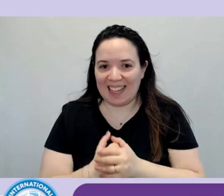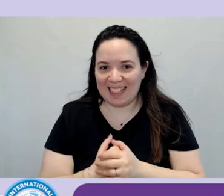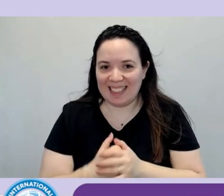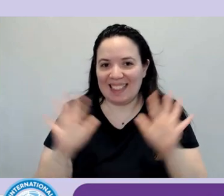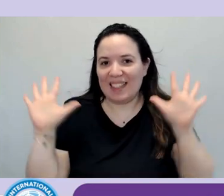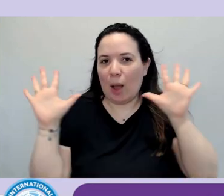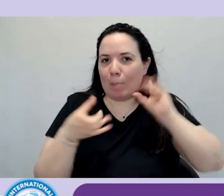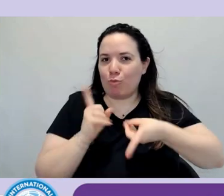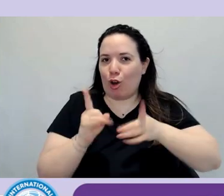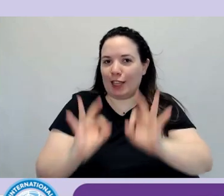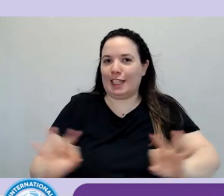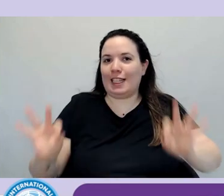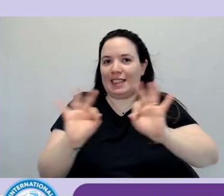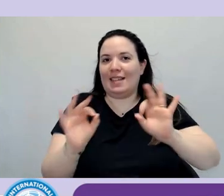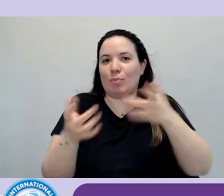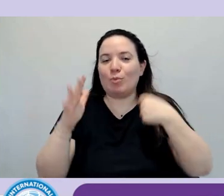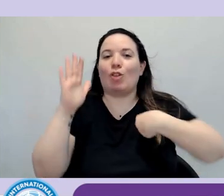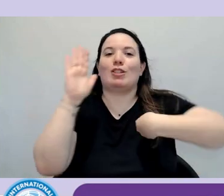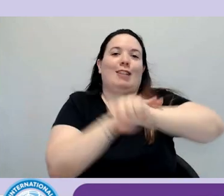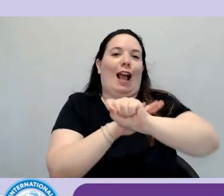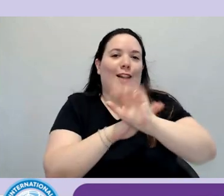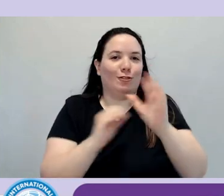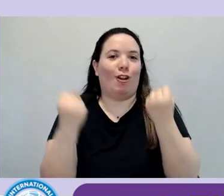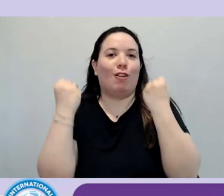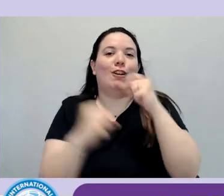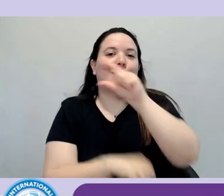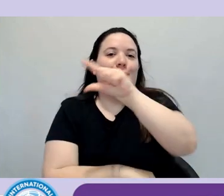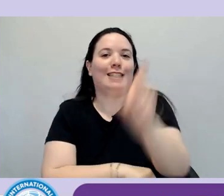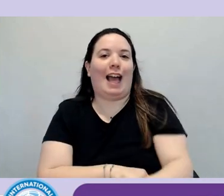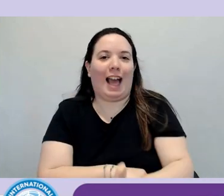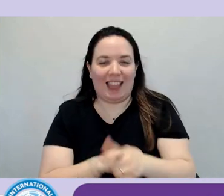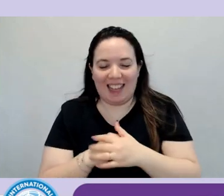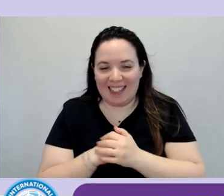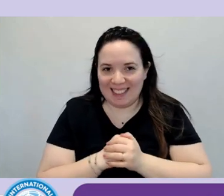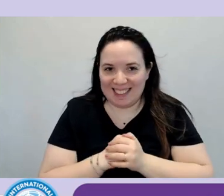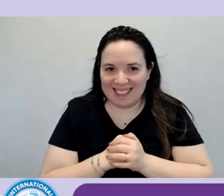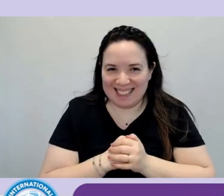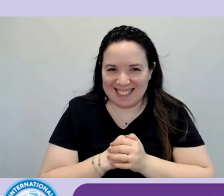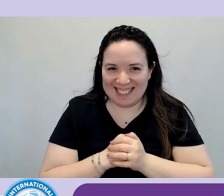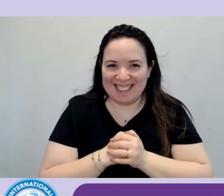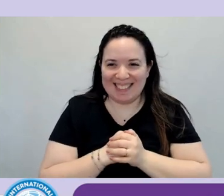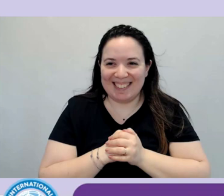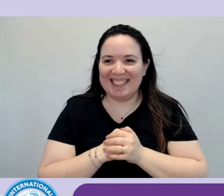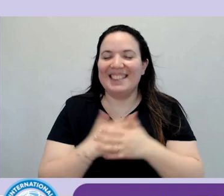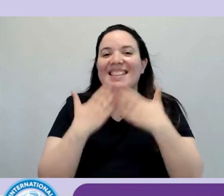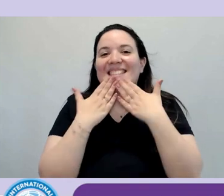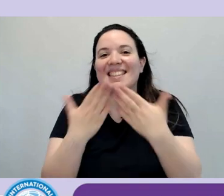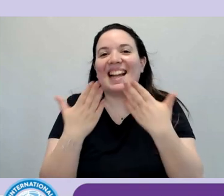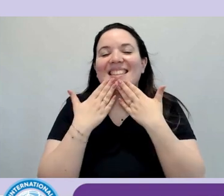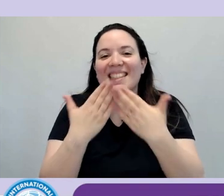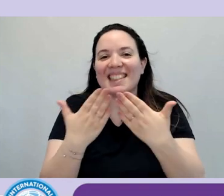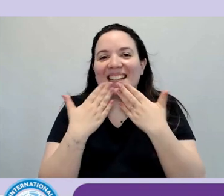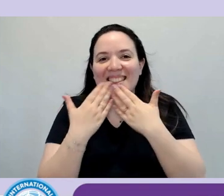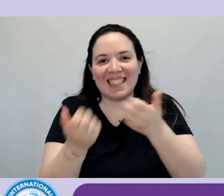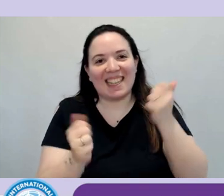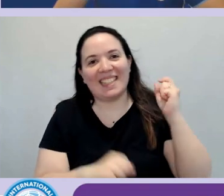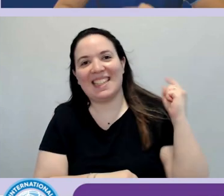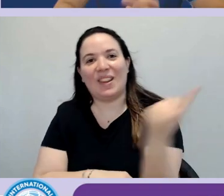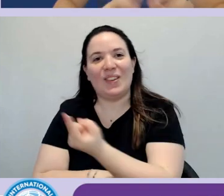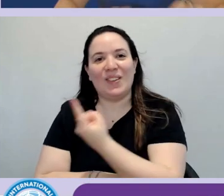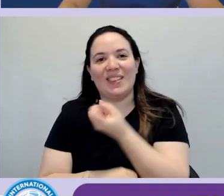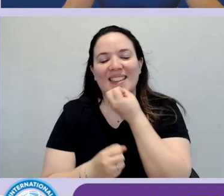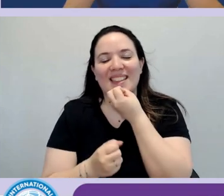una non è politica ma è calcistica Forza Italia a questo pun giusto grazie grazie a tutti